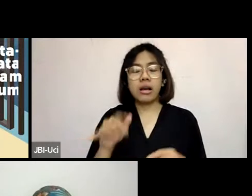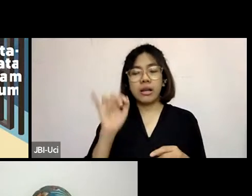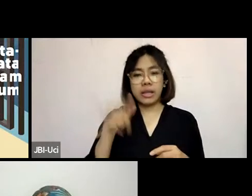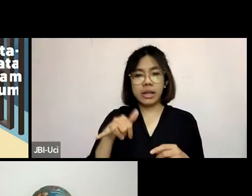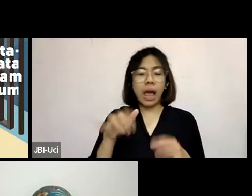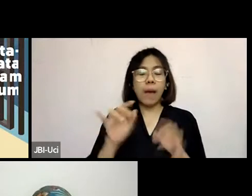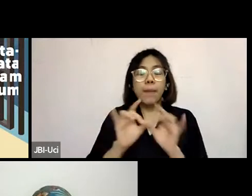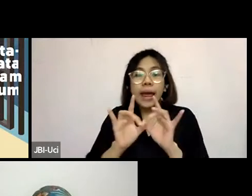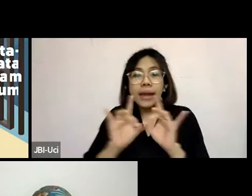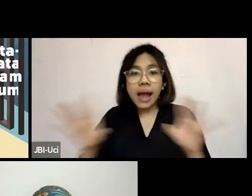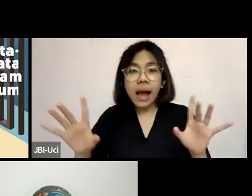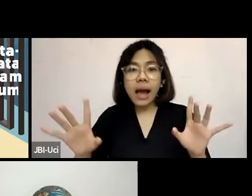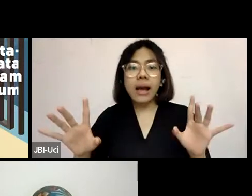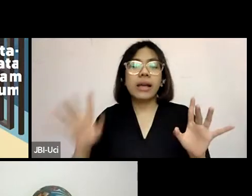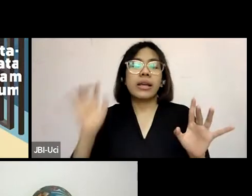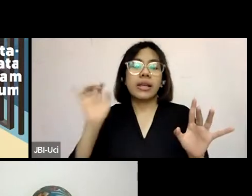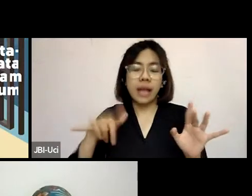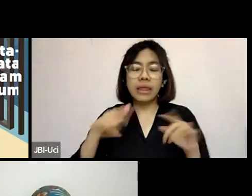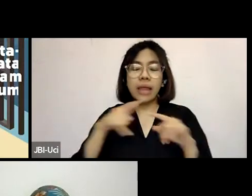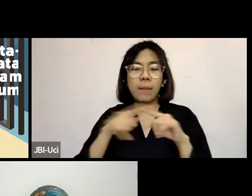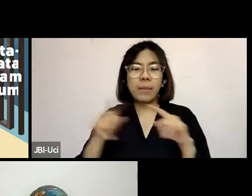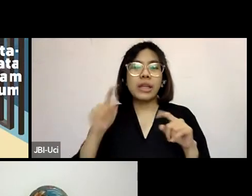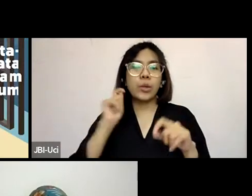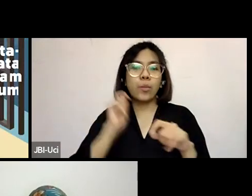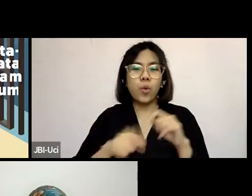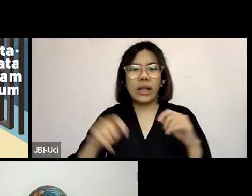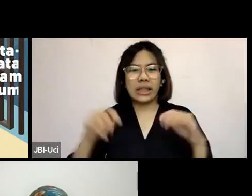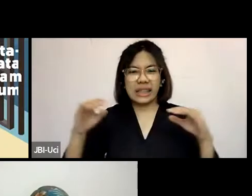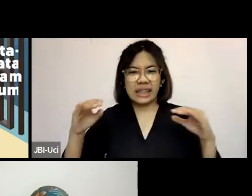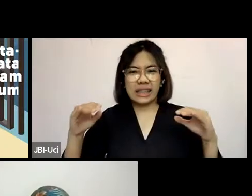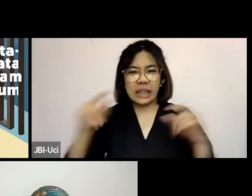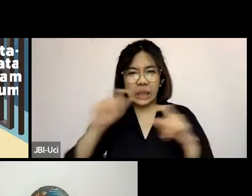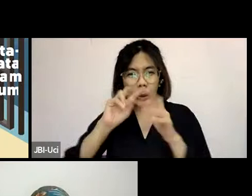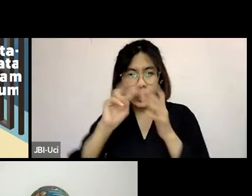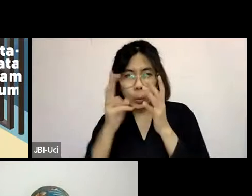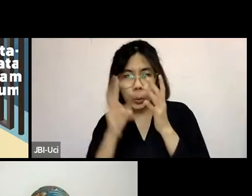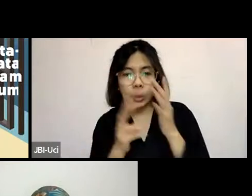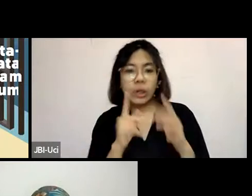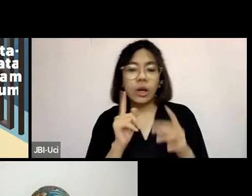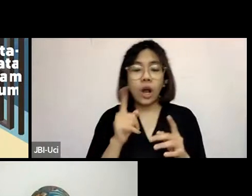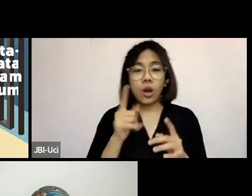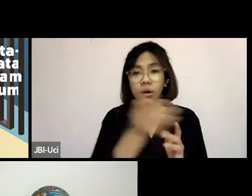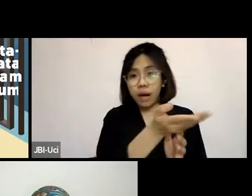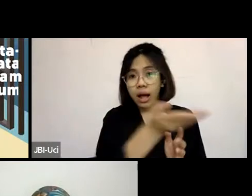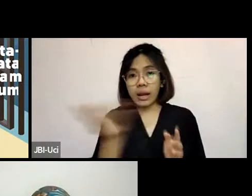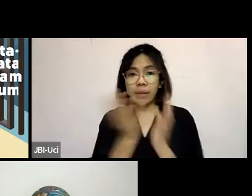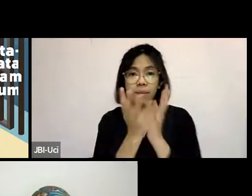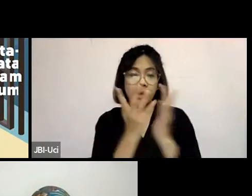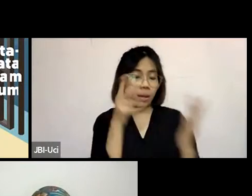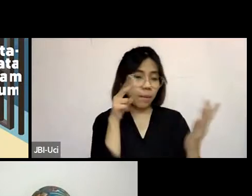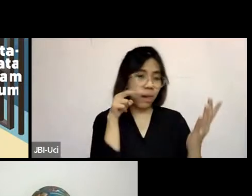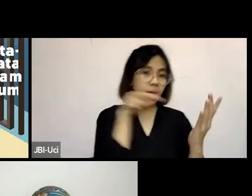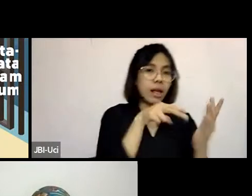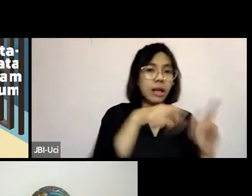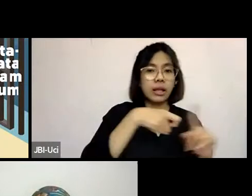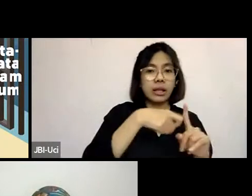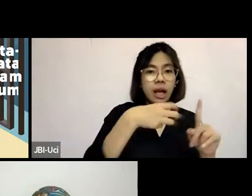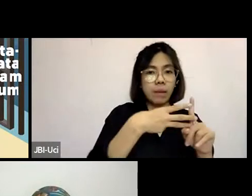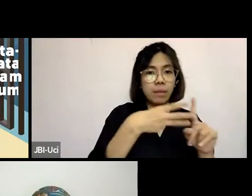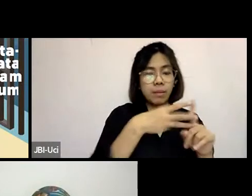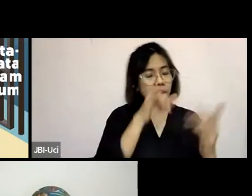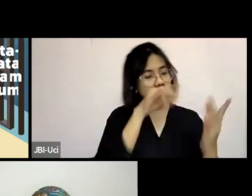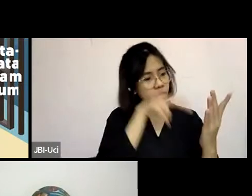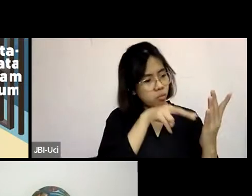didekatkan karena begitu mesra card mengacu KBBI dan ternyata dibaca Um itu berbeda